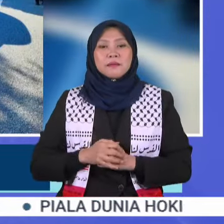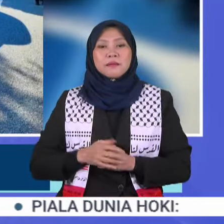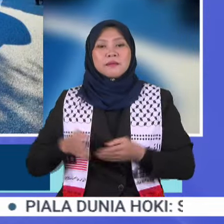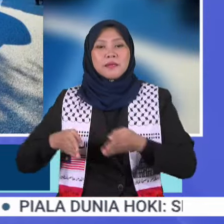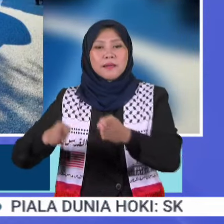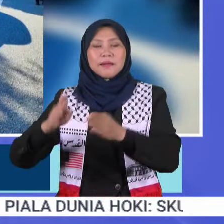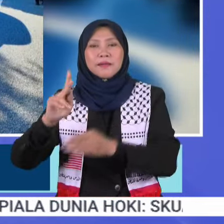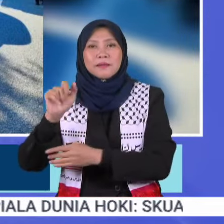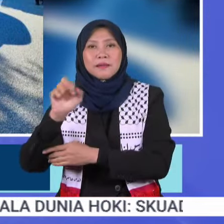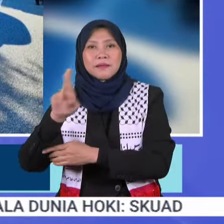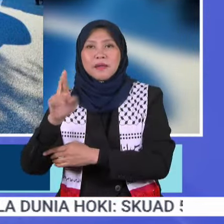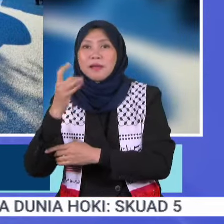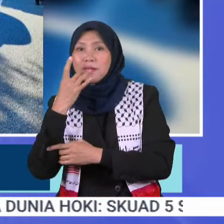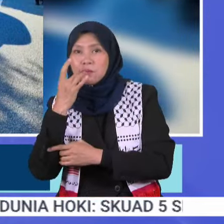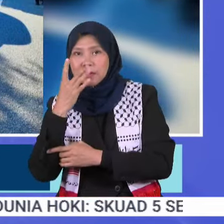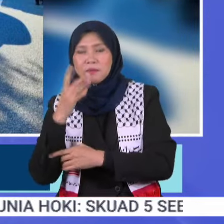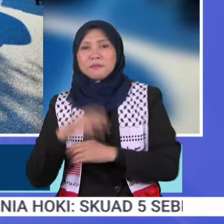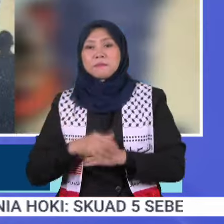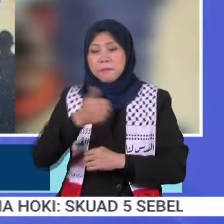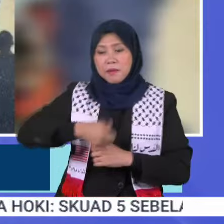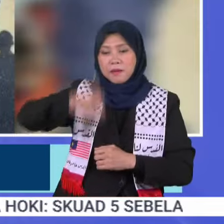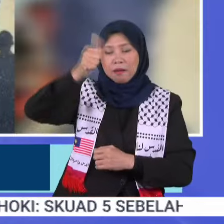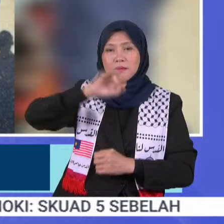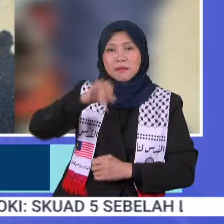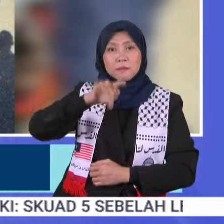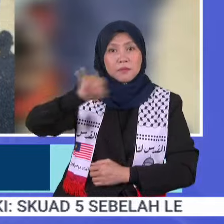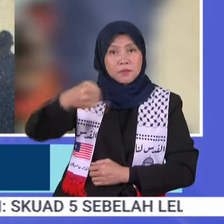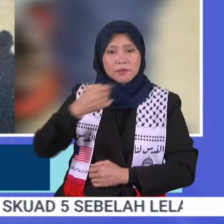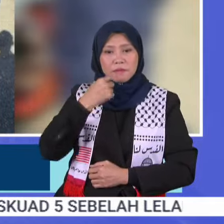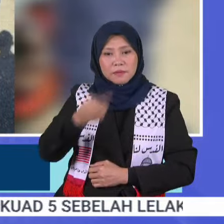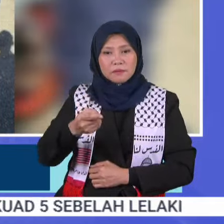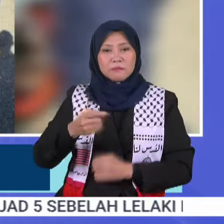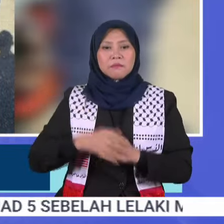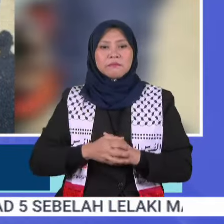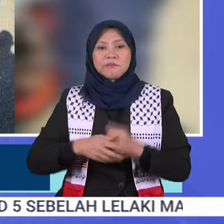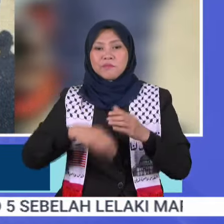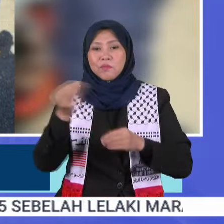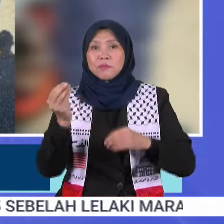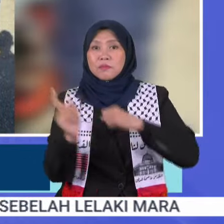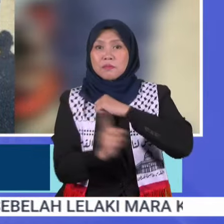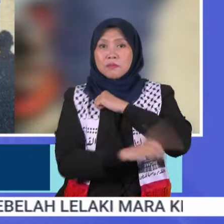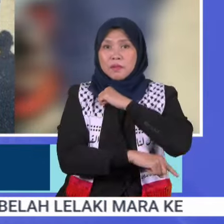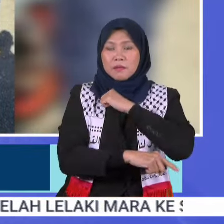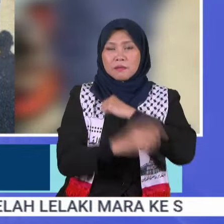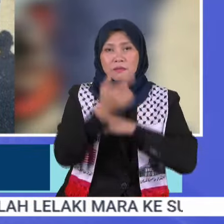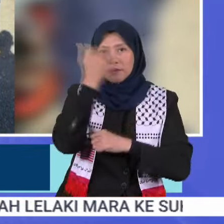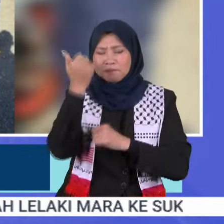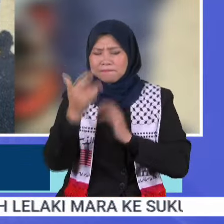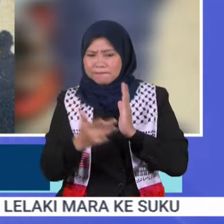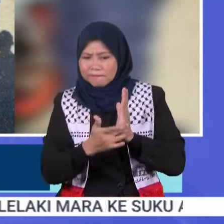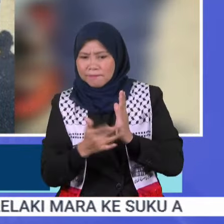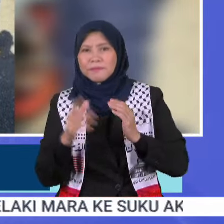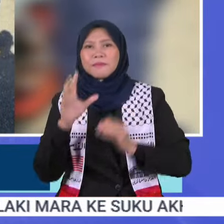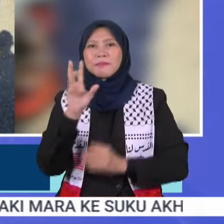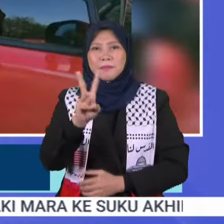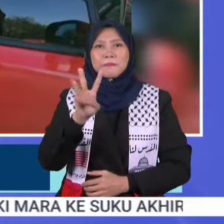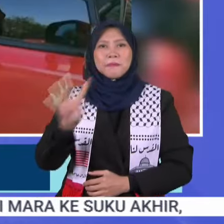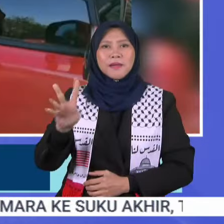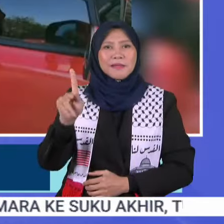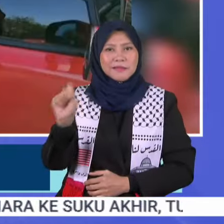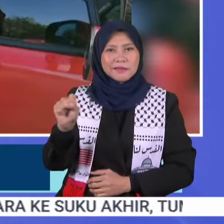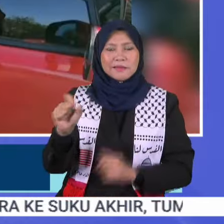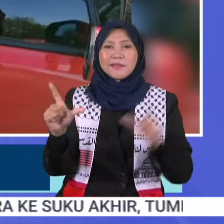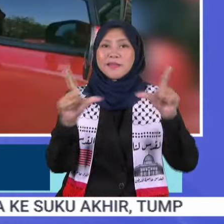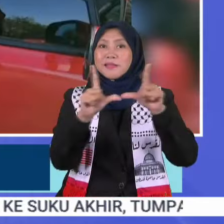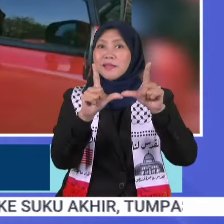Jalan Kangar Alustar. Menurut pengarah JPJ Perlis, saman yang dikeluarkan melibatkan kesalahan berkaitan teknikal sebanyak 64 kes,